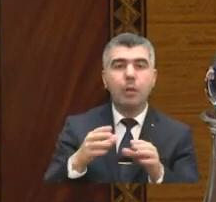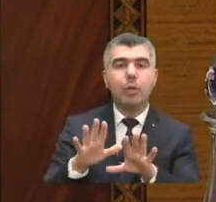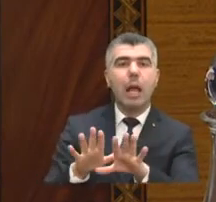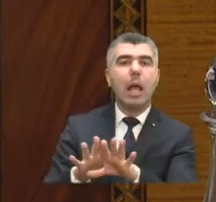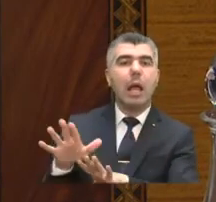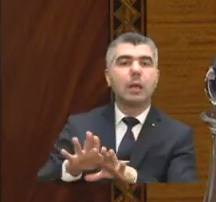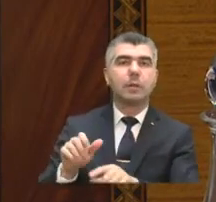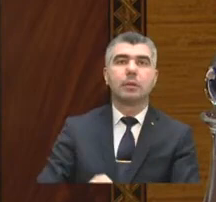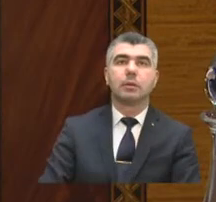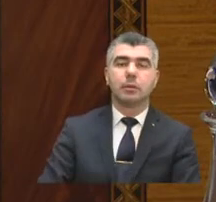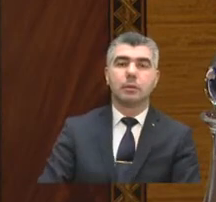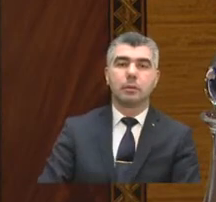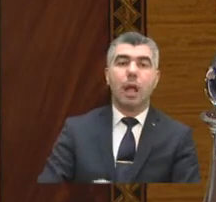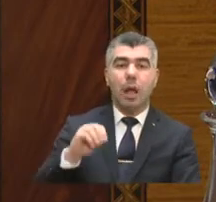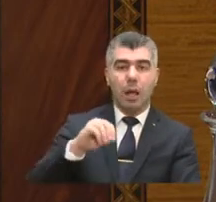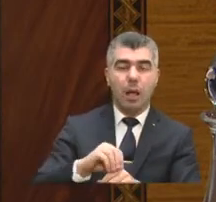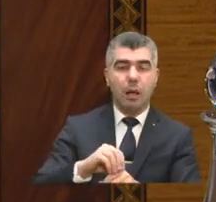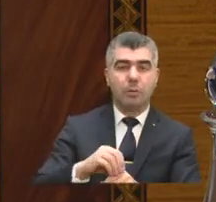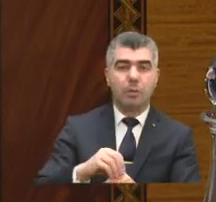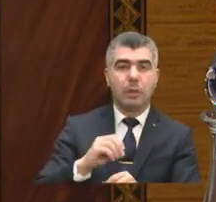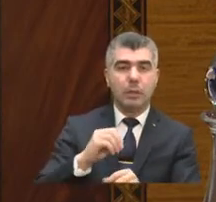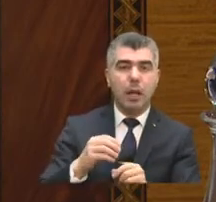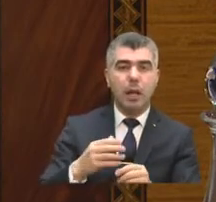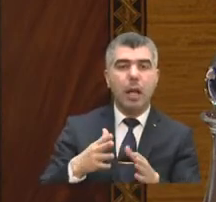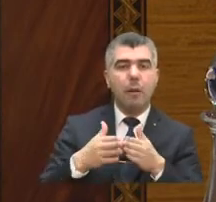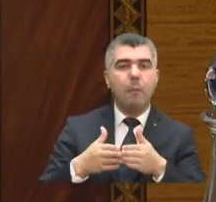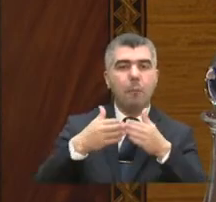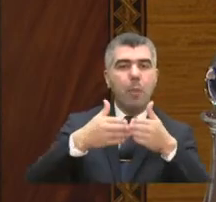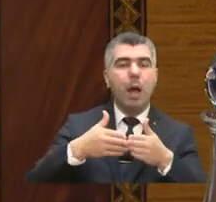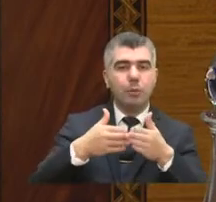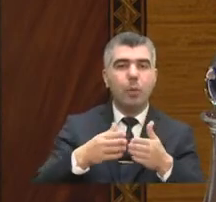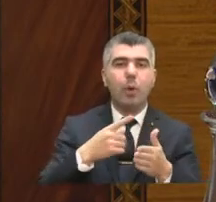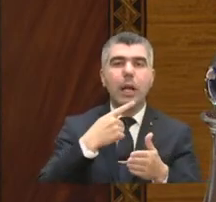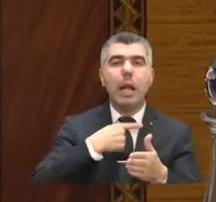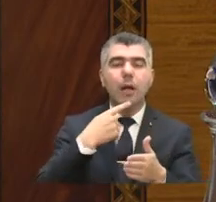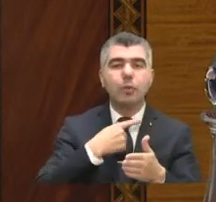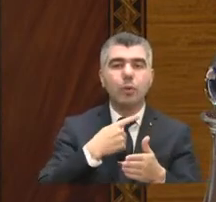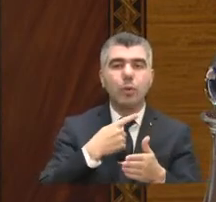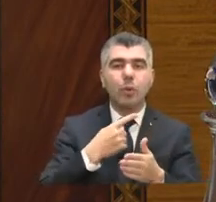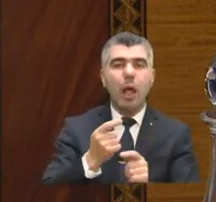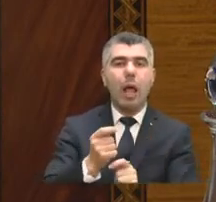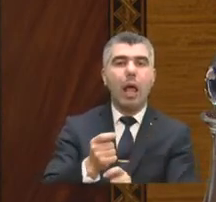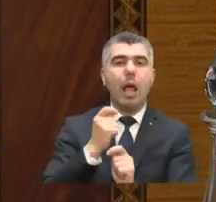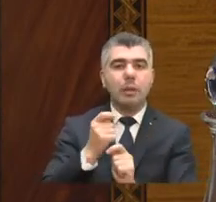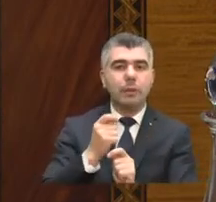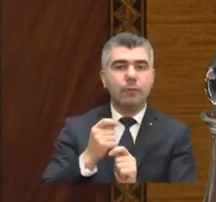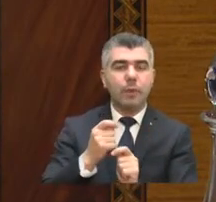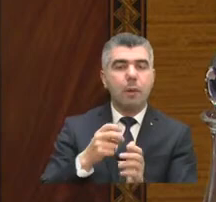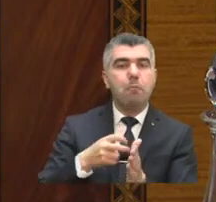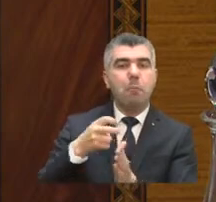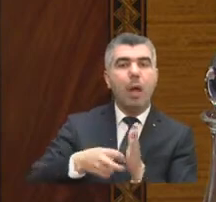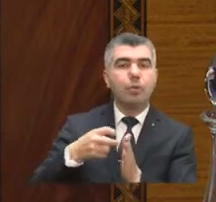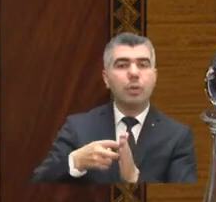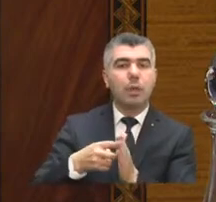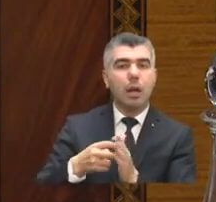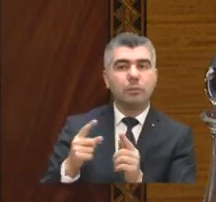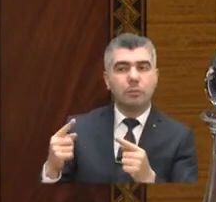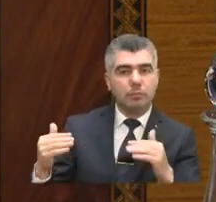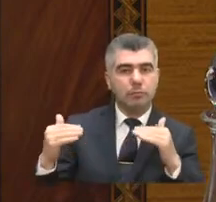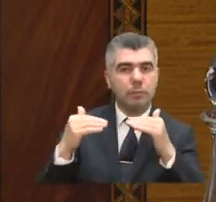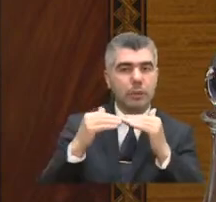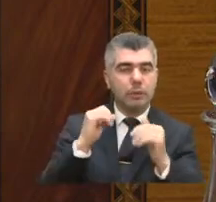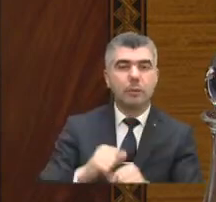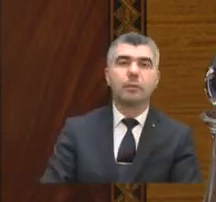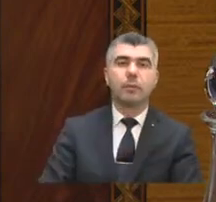وأكادير، ويعمل على ربط ميناء الناضو المتوسطي وأسفي بالشبكة السككية، كما يقوم بالعمل على تعزيز